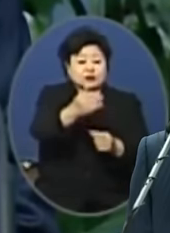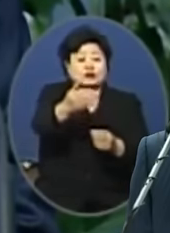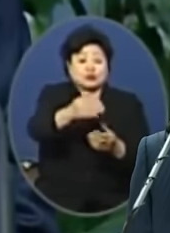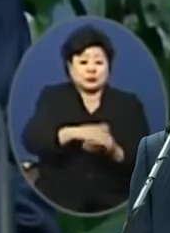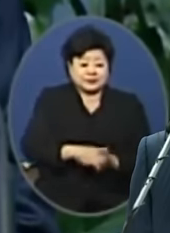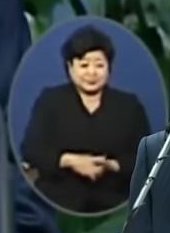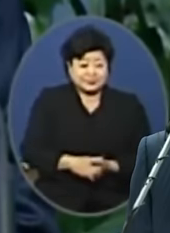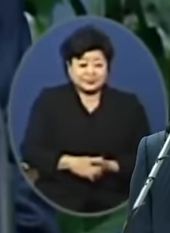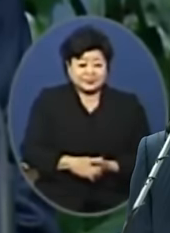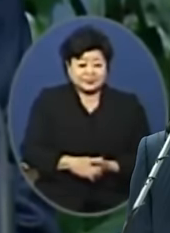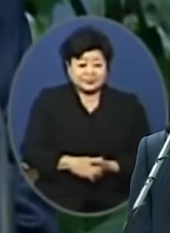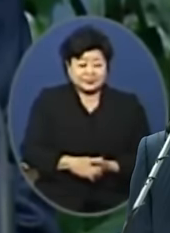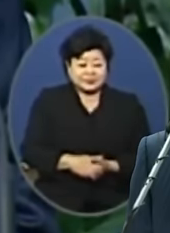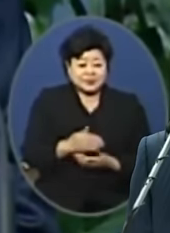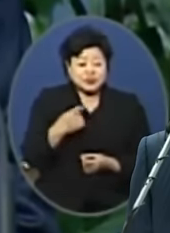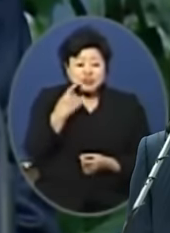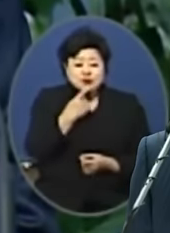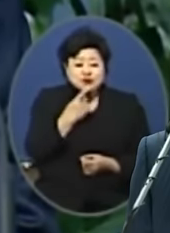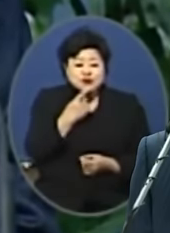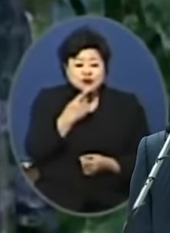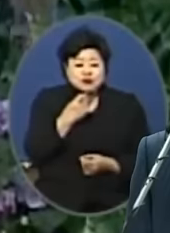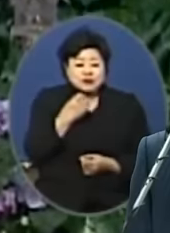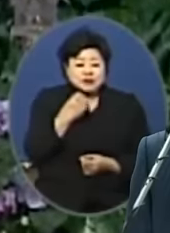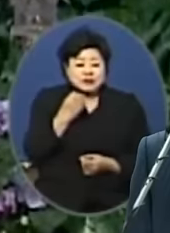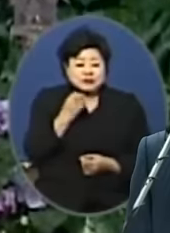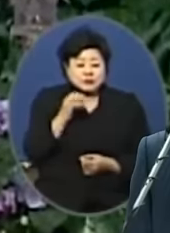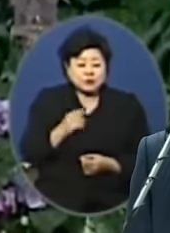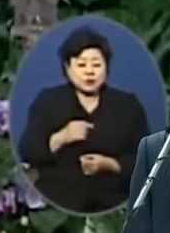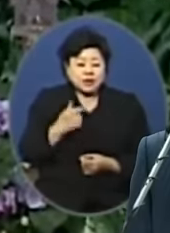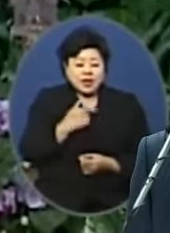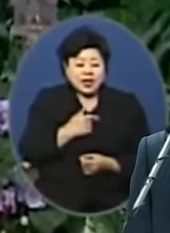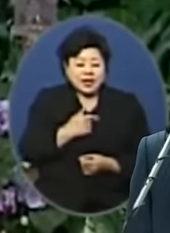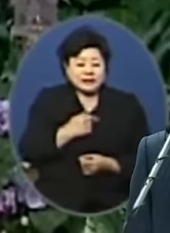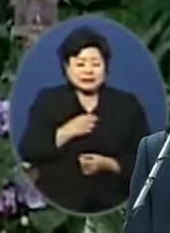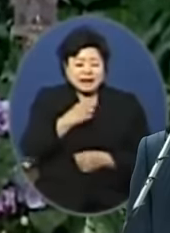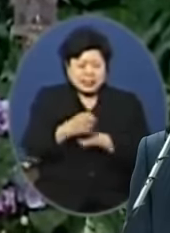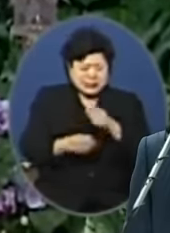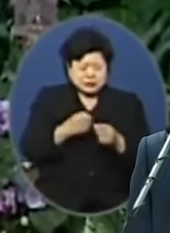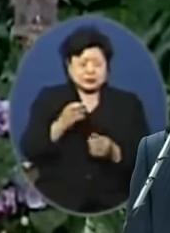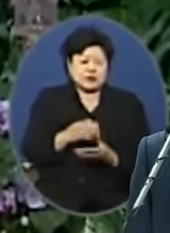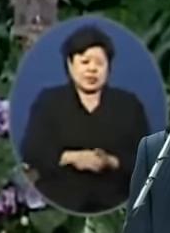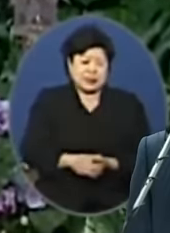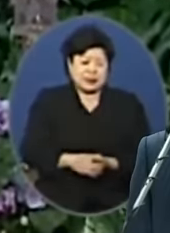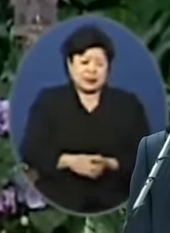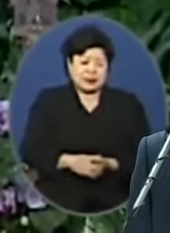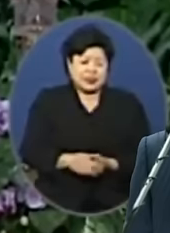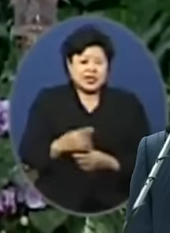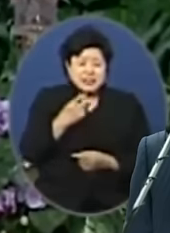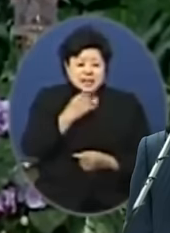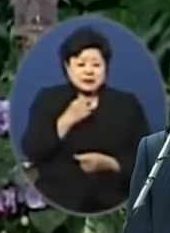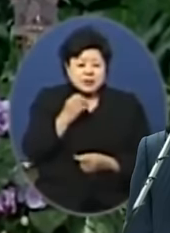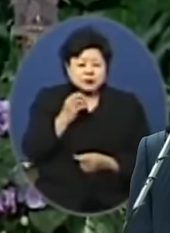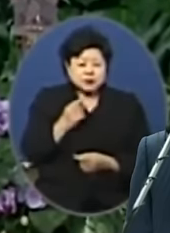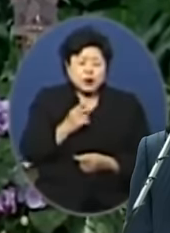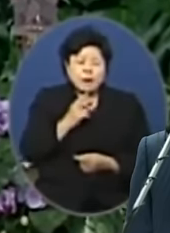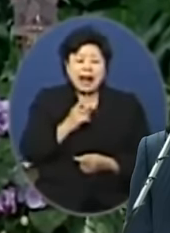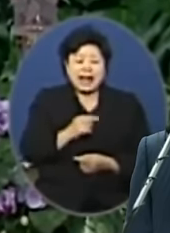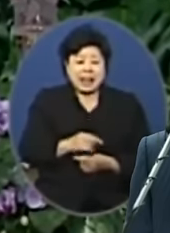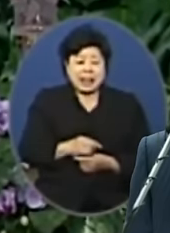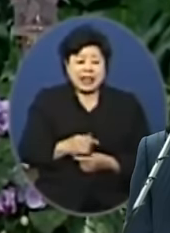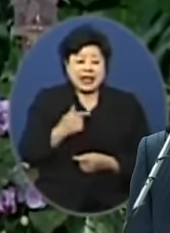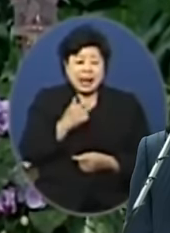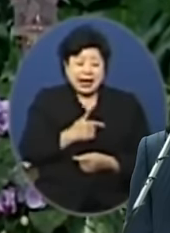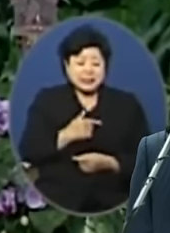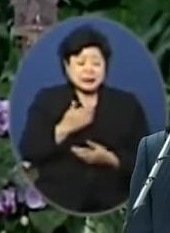것입니다. 여러분, 입술의 30초가 가슴의 30년이라는 말이 있습니다. 입술에서 30초 말하는 것이